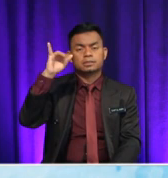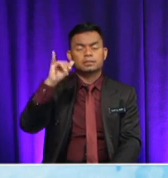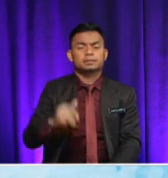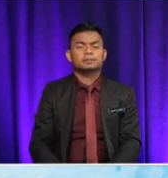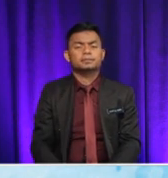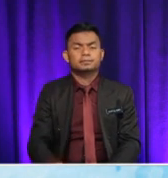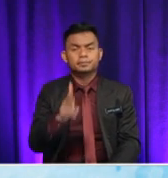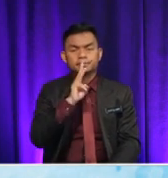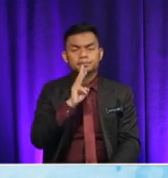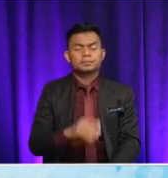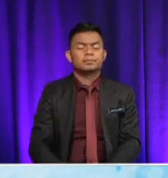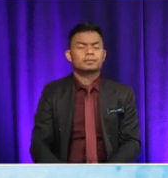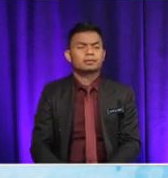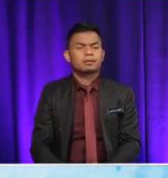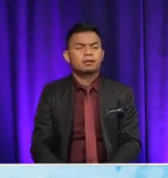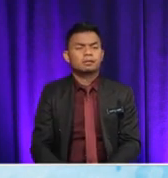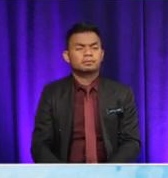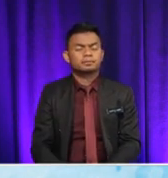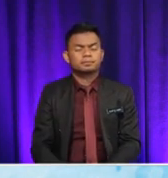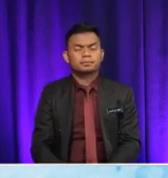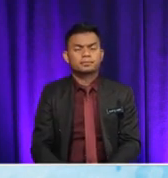oke lagi apa